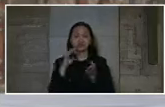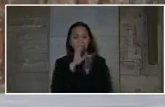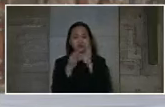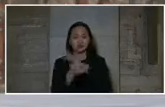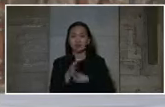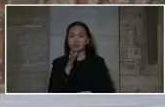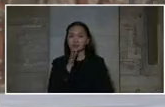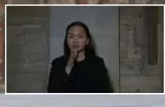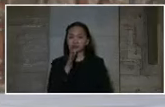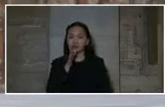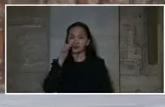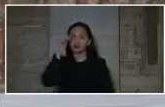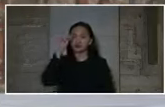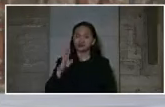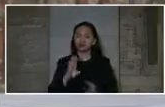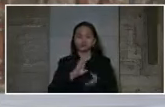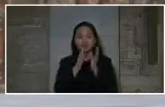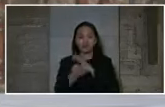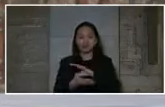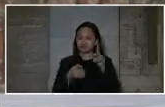Diyos na nagkatawang tao,